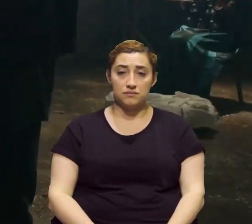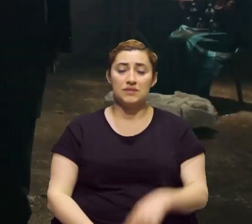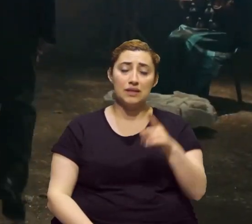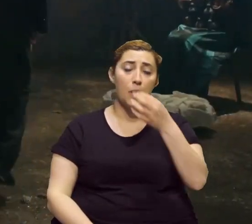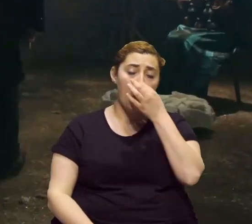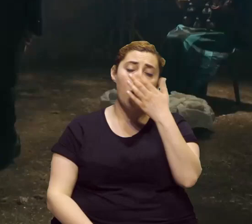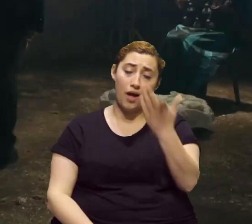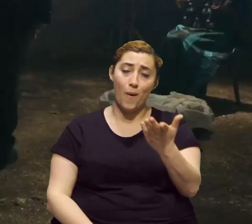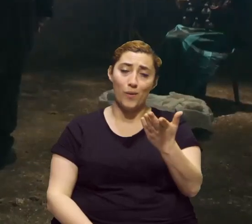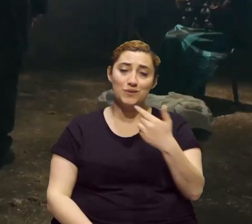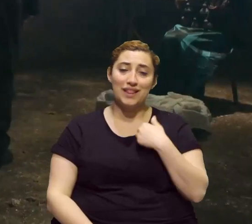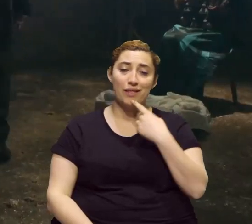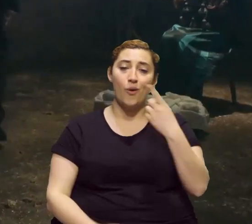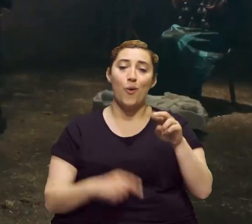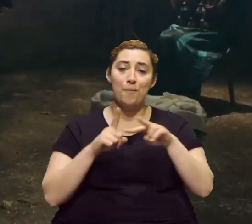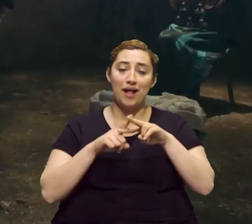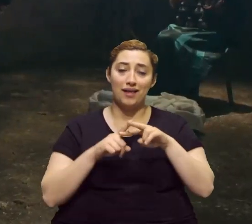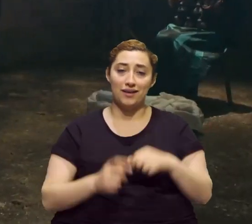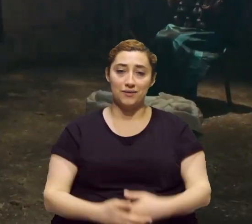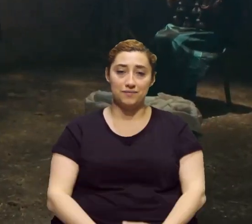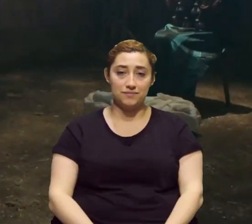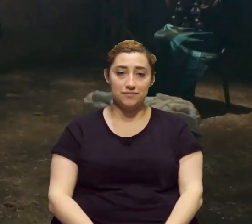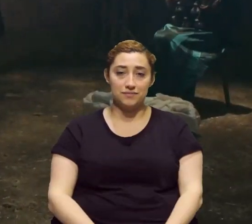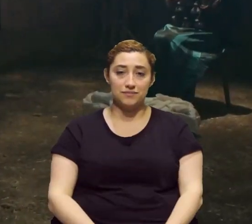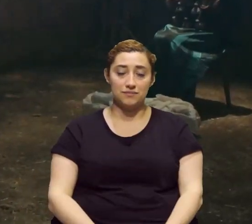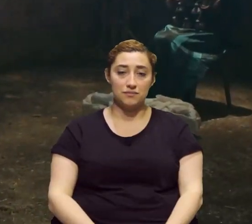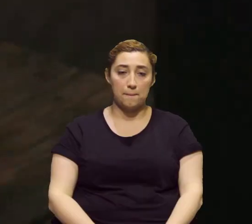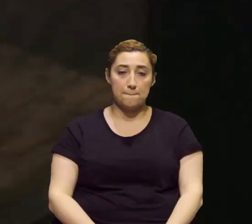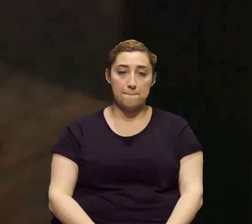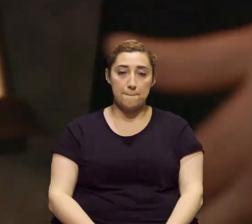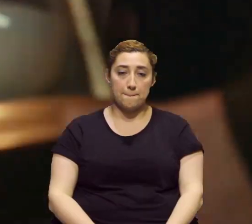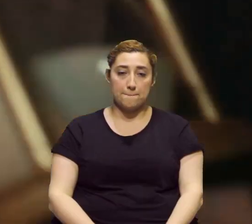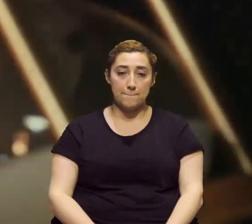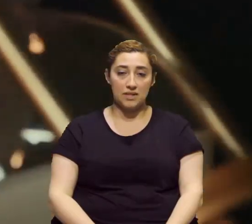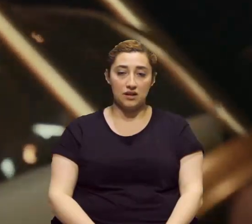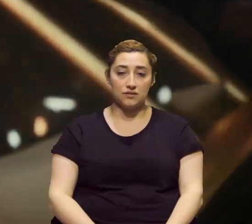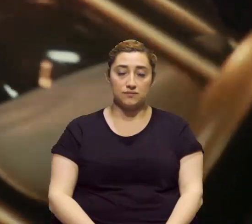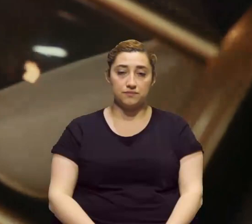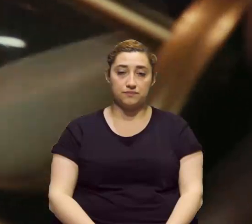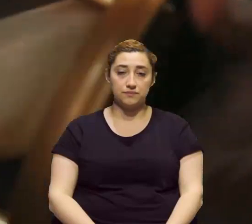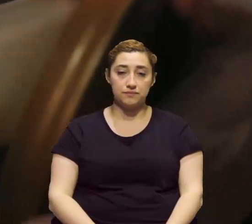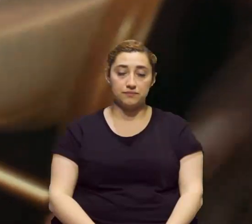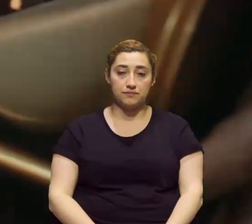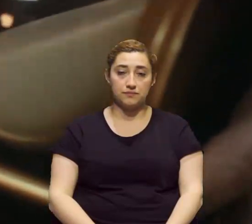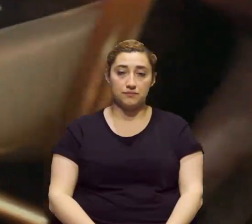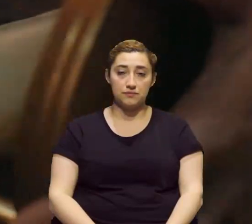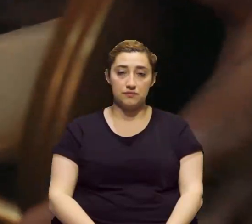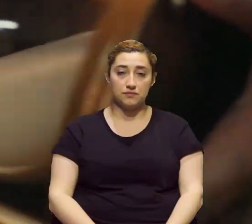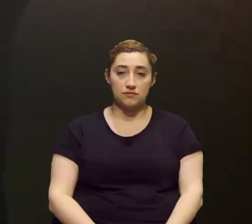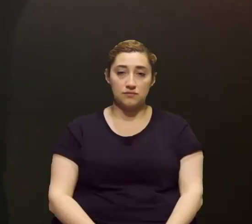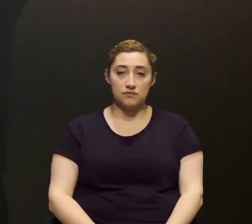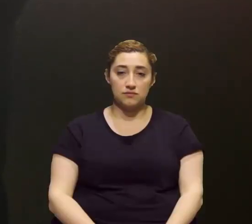Sana kolaylıklar diliyorum Ali. Sehpada duran kum saatini aldı. Evet. Ejder'in olduğu